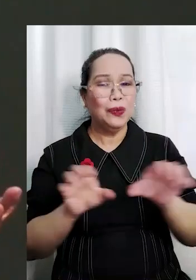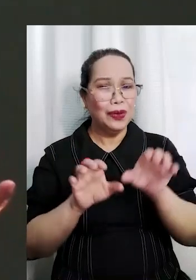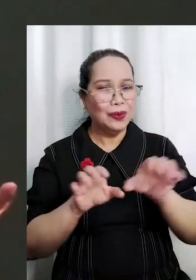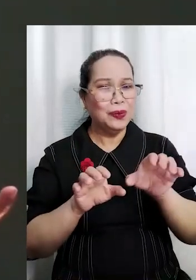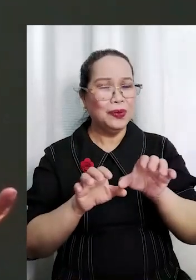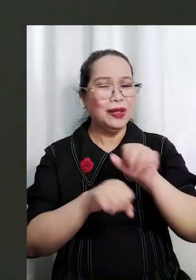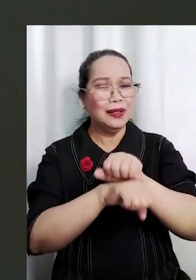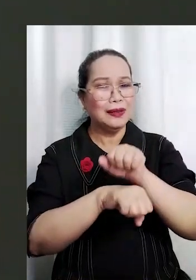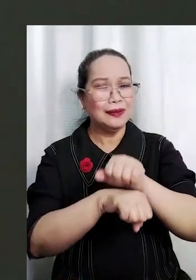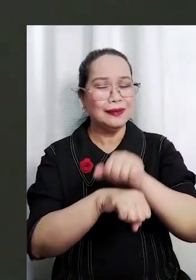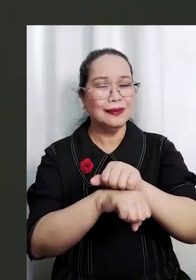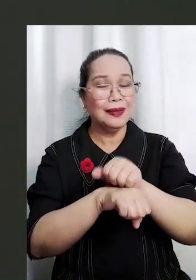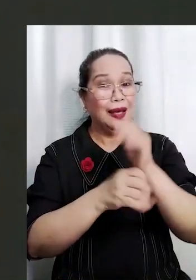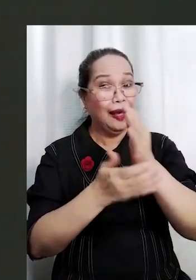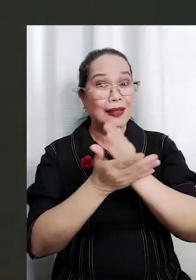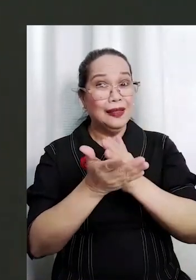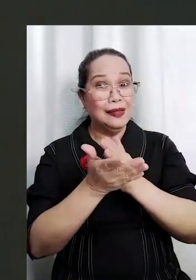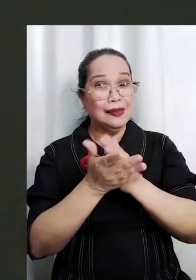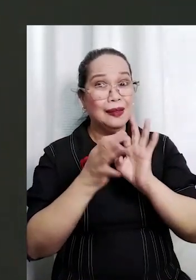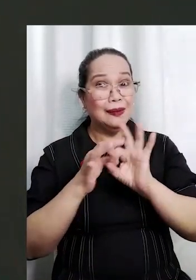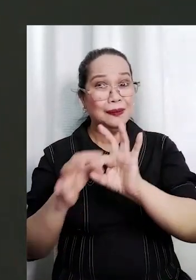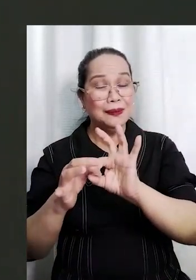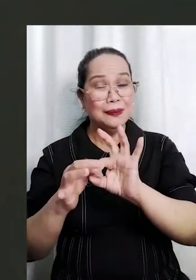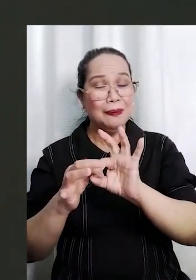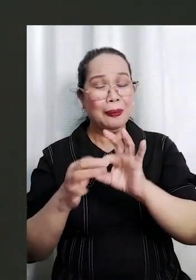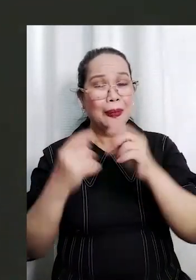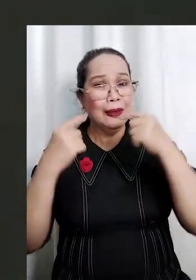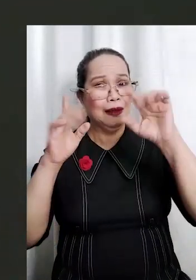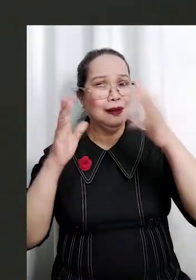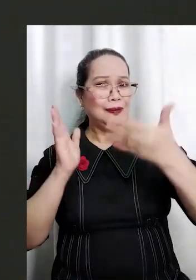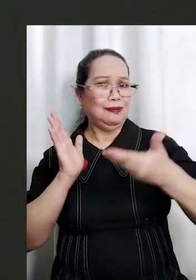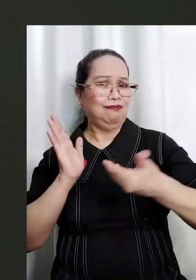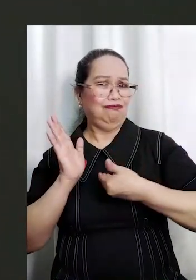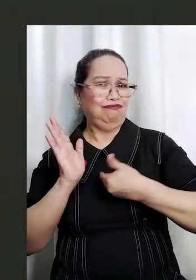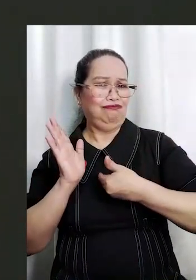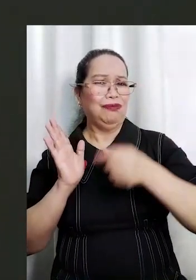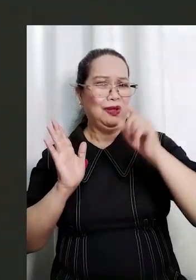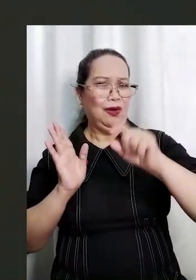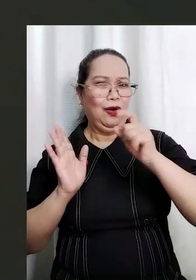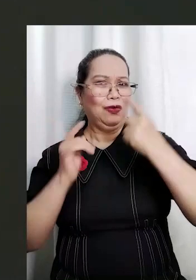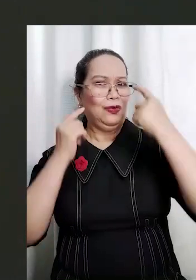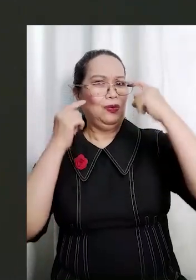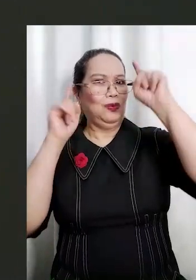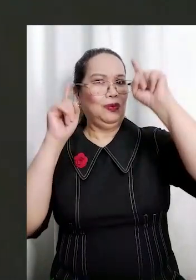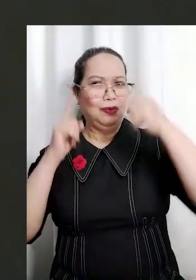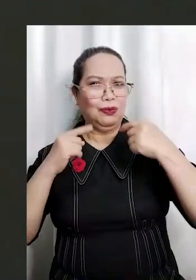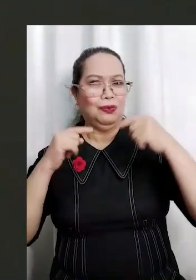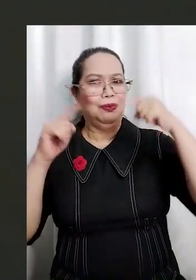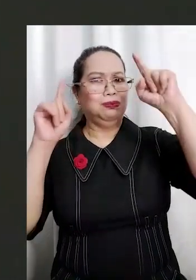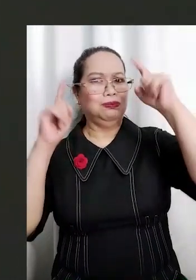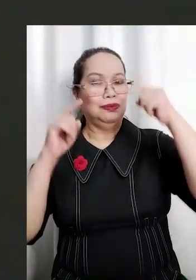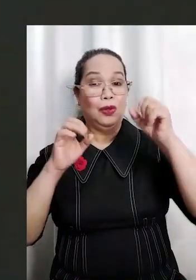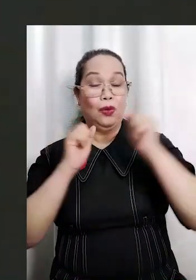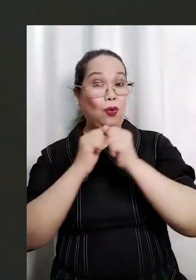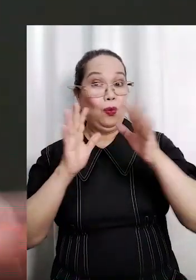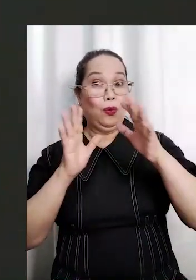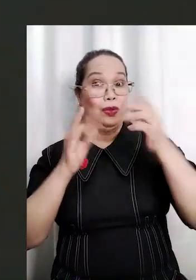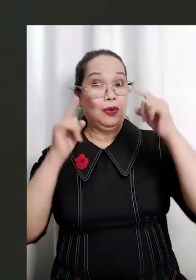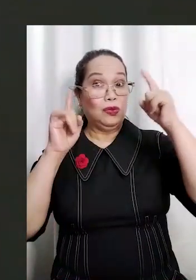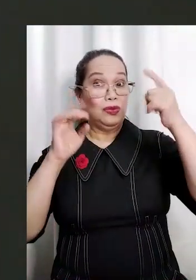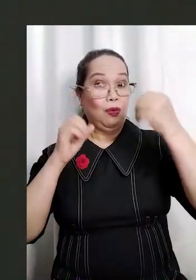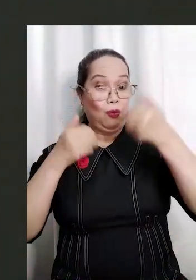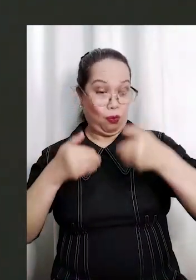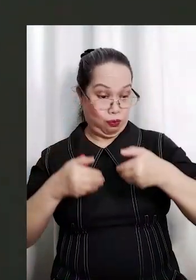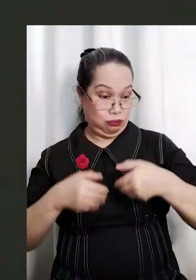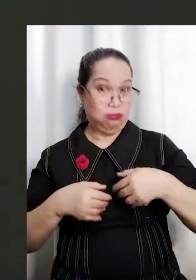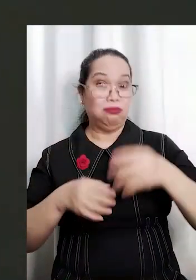sa karera nila. Yung iba naman, nakatali yung identity sa achievement. Kailangan may achievement ako. Kung wala akong achievement, wala